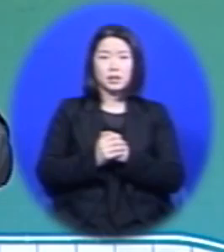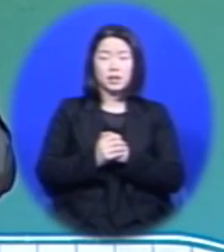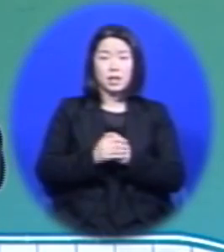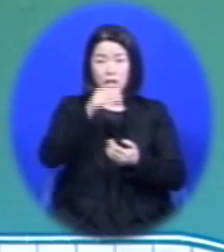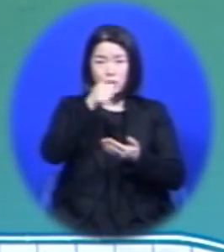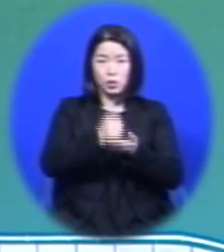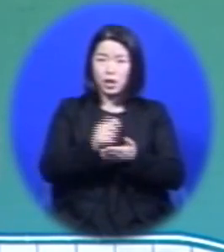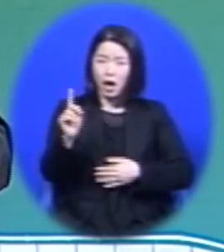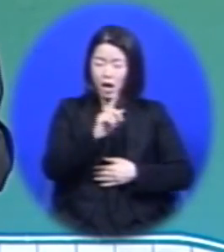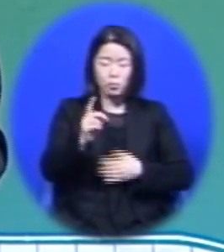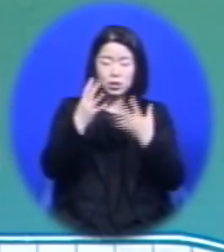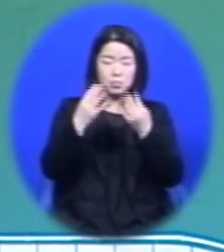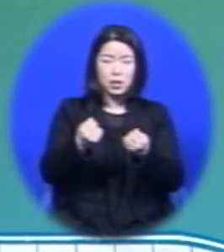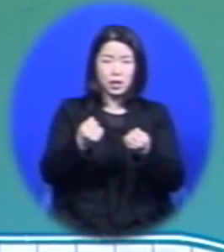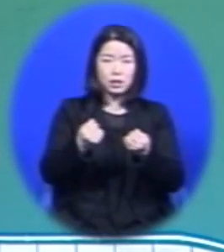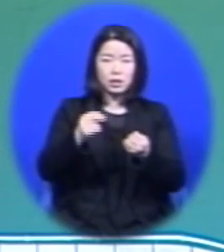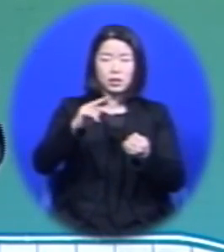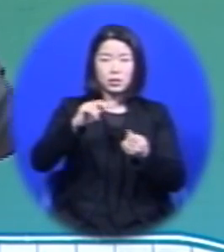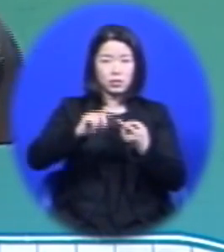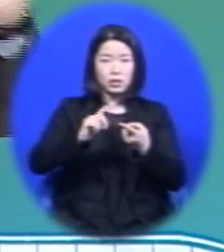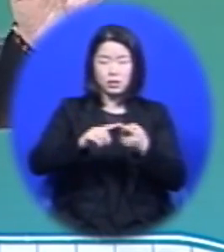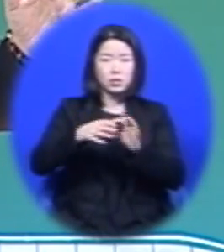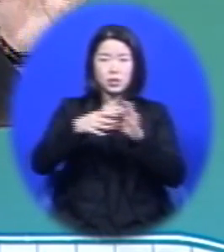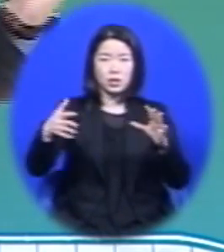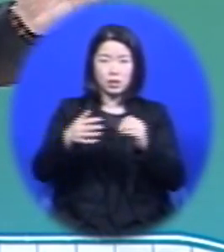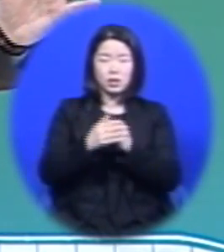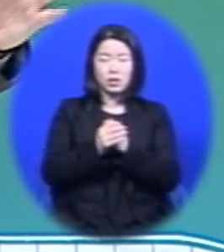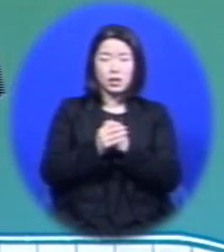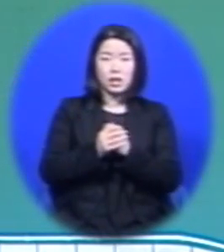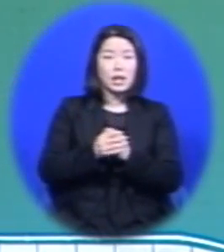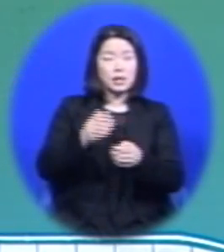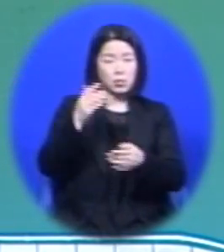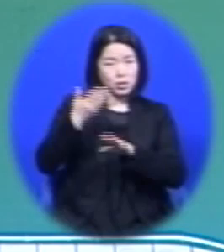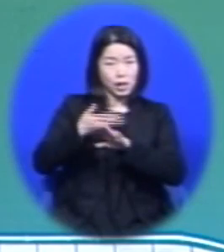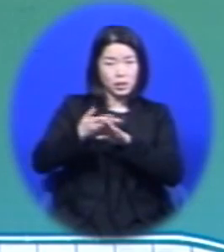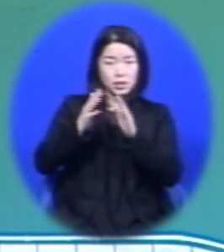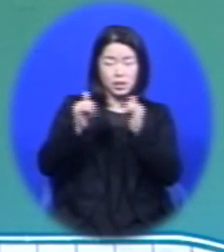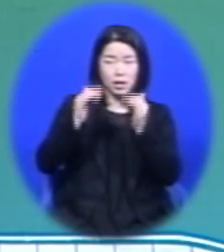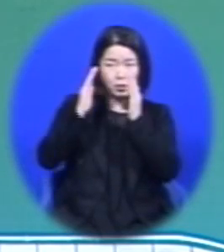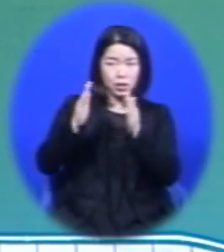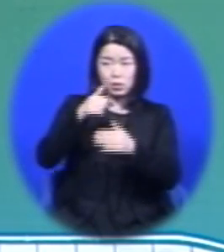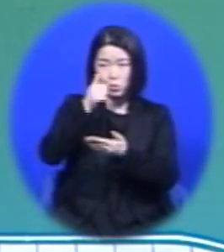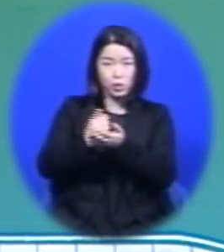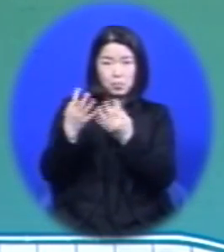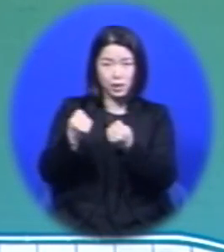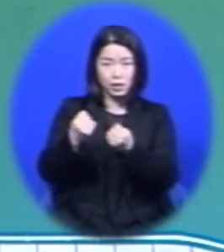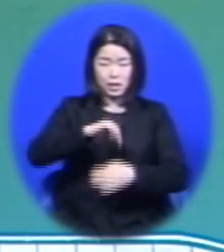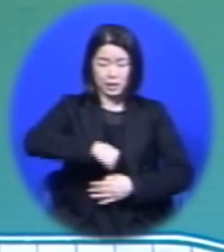죄가 아무리 많은 것 상관하지 마세요. 남을 향하여도 죄가 많다. 여러분 자신을 향하여도 죄가